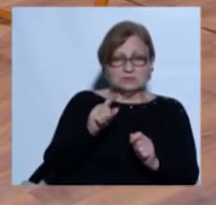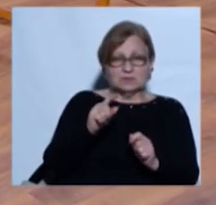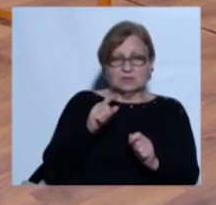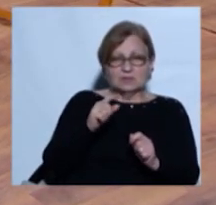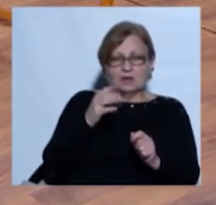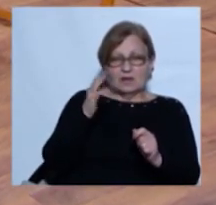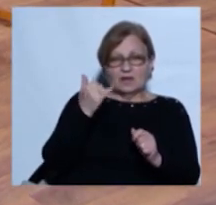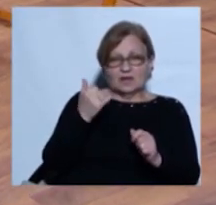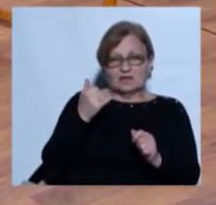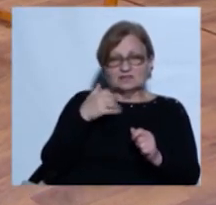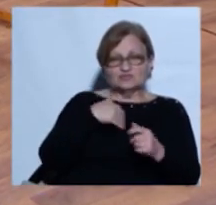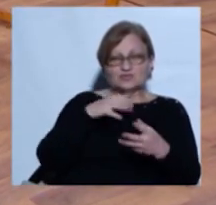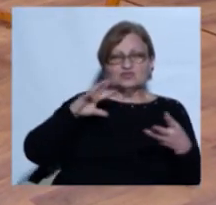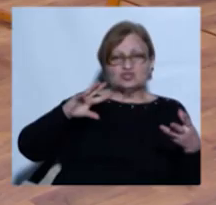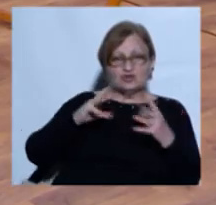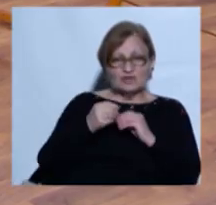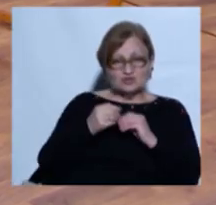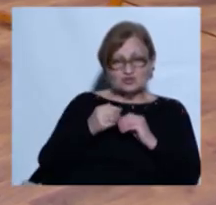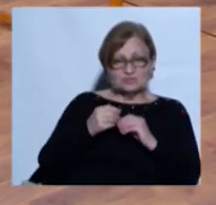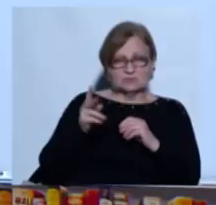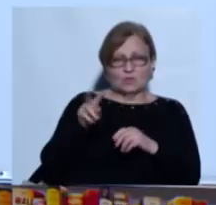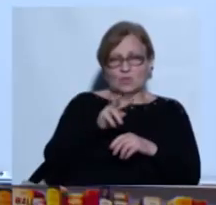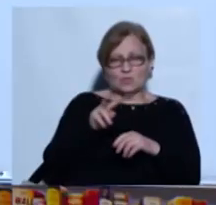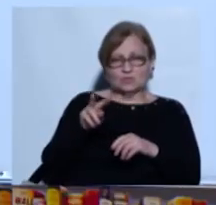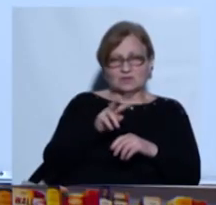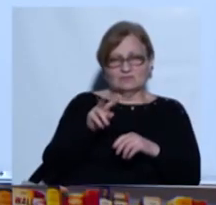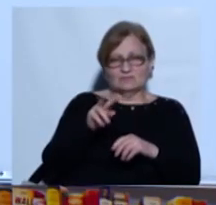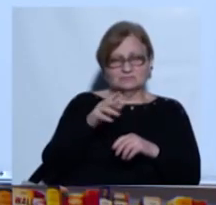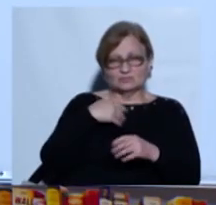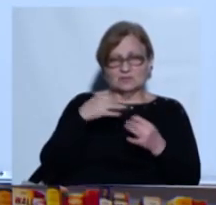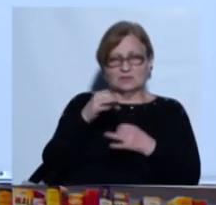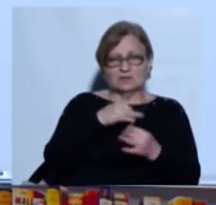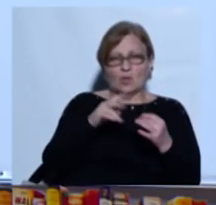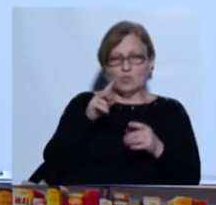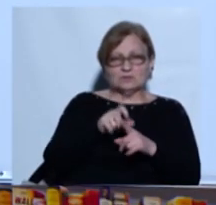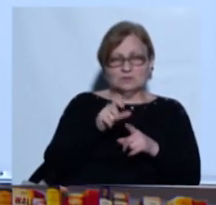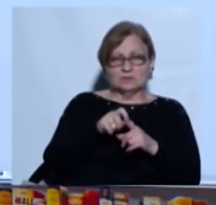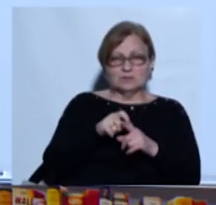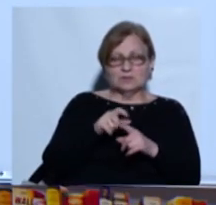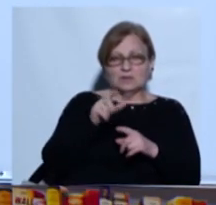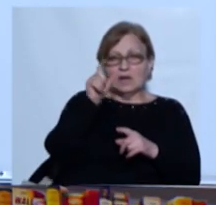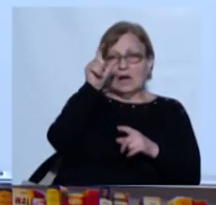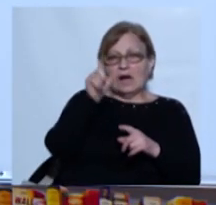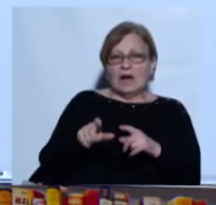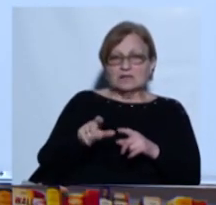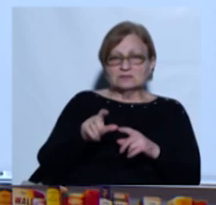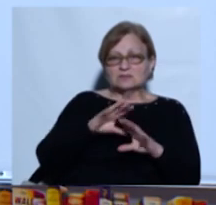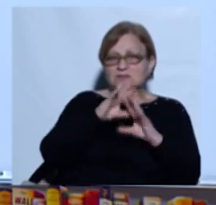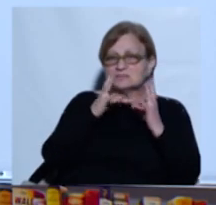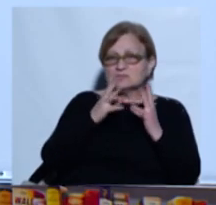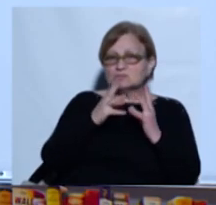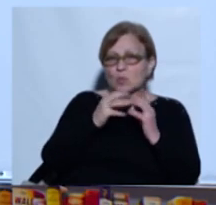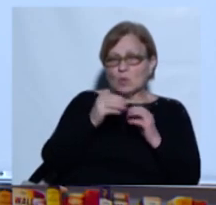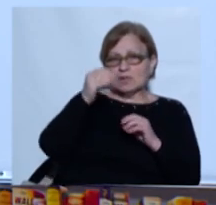მოდით შევაჯამოთ ახლა ჩვენი დღევანდელი მსჯელობა ორიოდეს სიტყვით და აღვნიშნოთ, რომ ადამიანის ზოგადი იდეა რა გამოვიტანეთ, ხო?